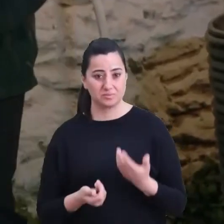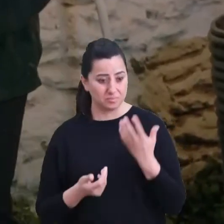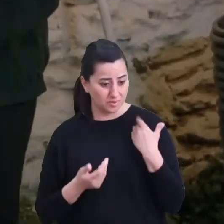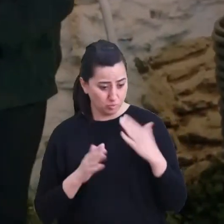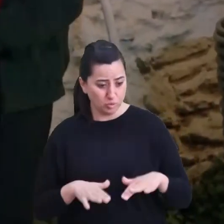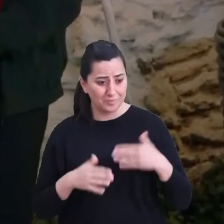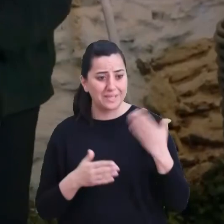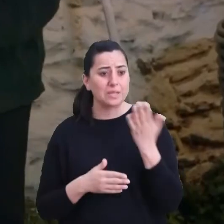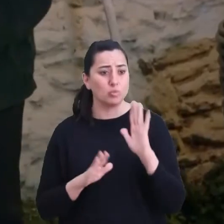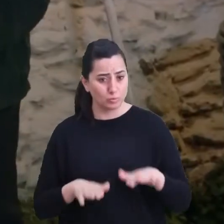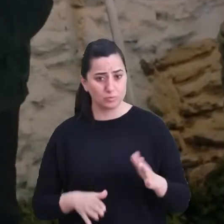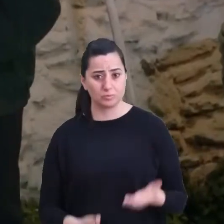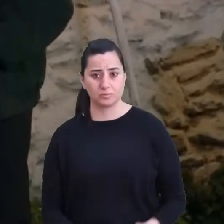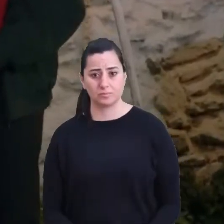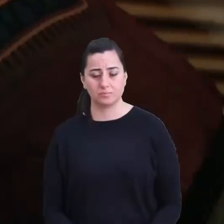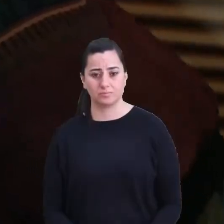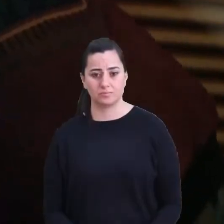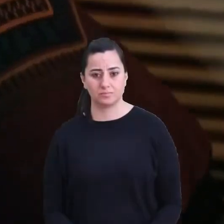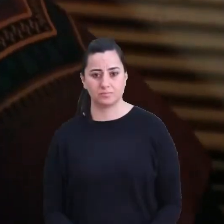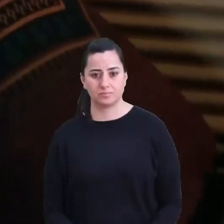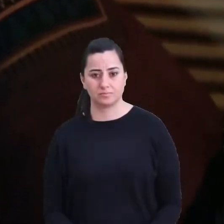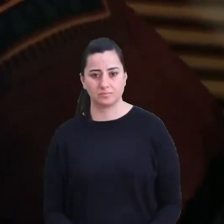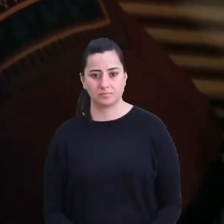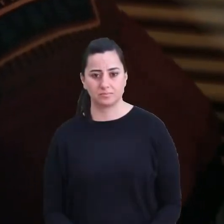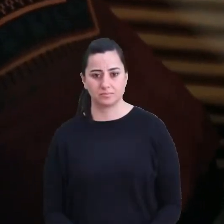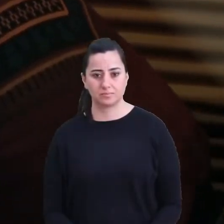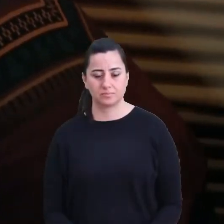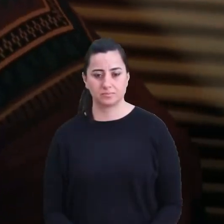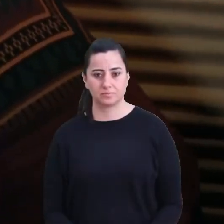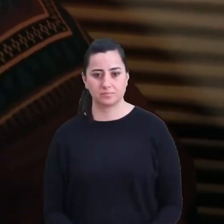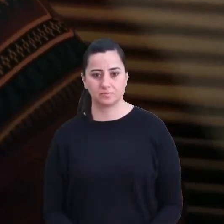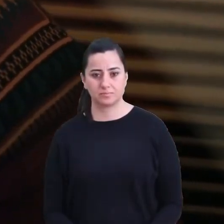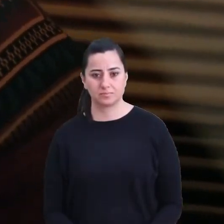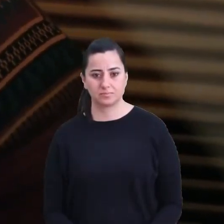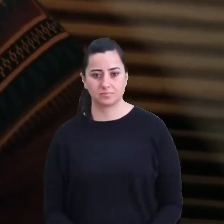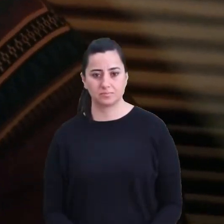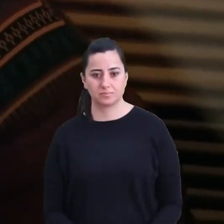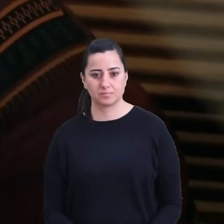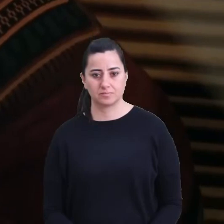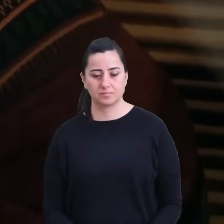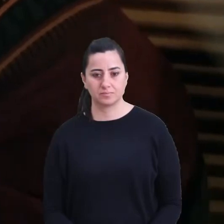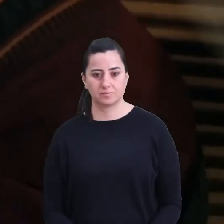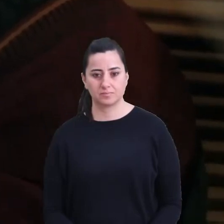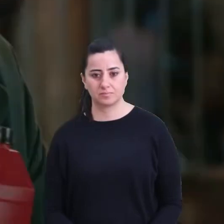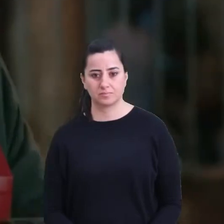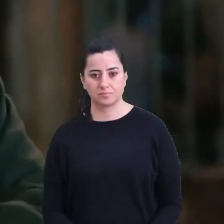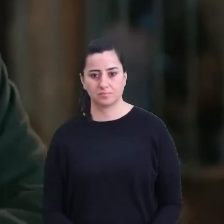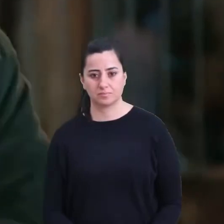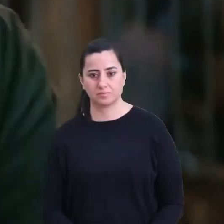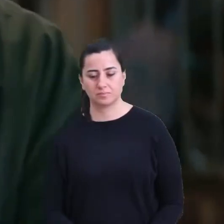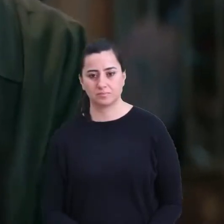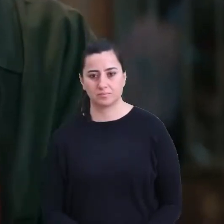herif ünlü. Cemil tedirgin dibinde duruyor. Süleyman etrafa bakarak kepengin kilidine eğildi.